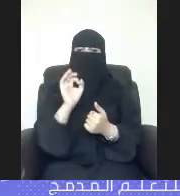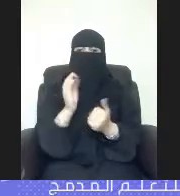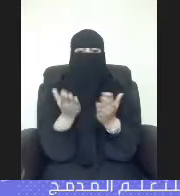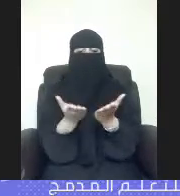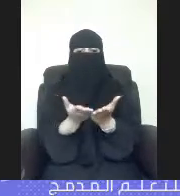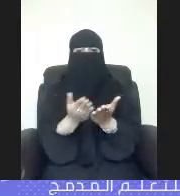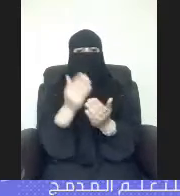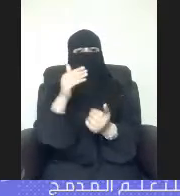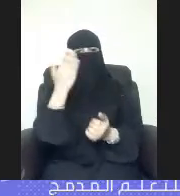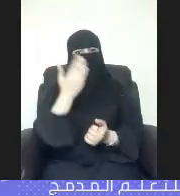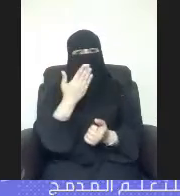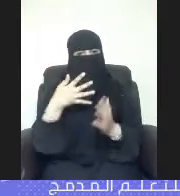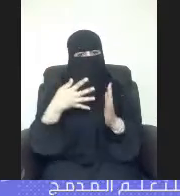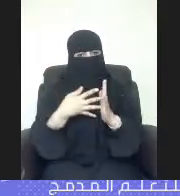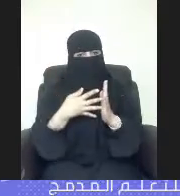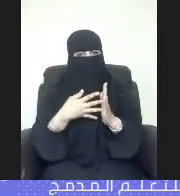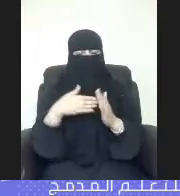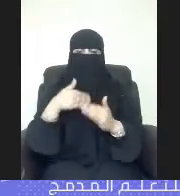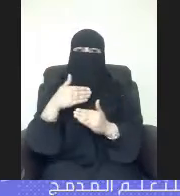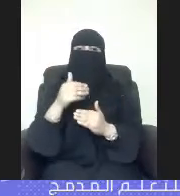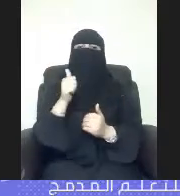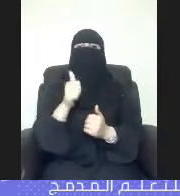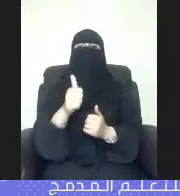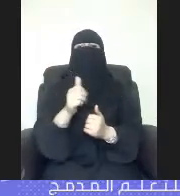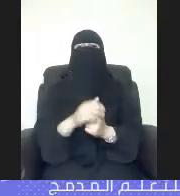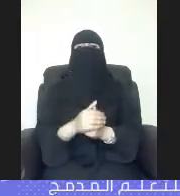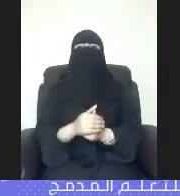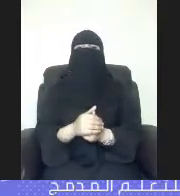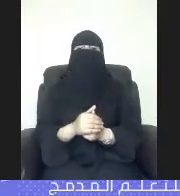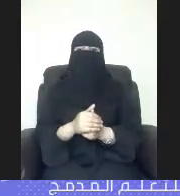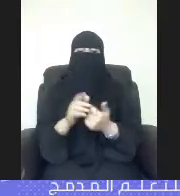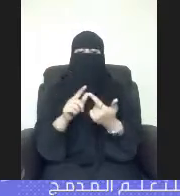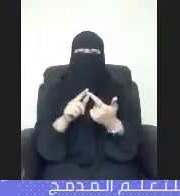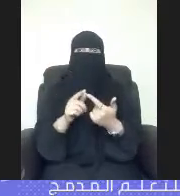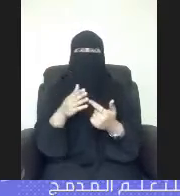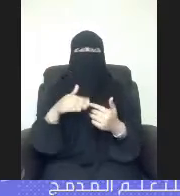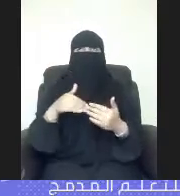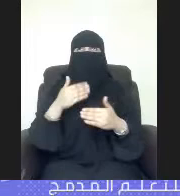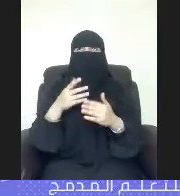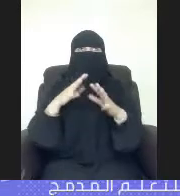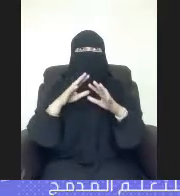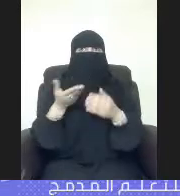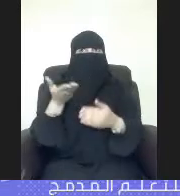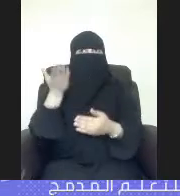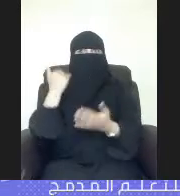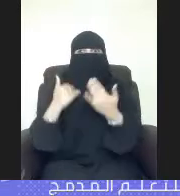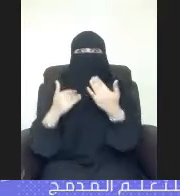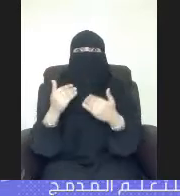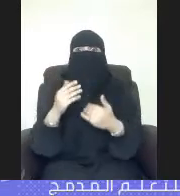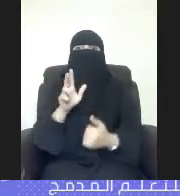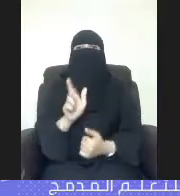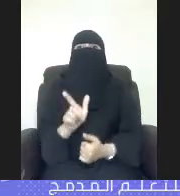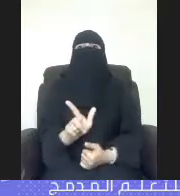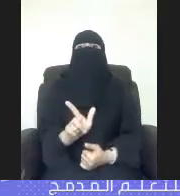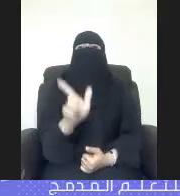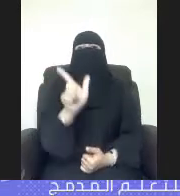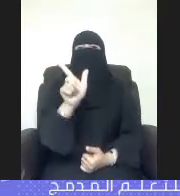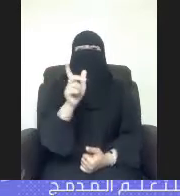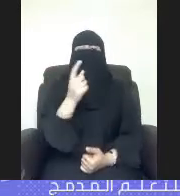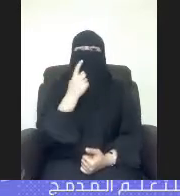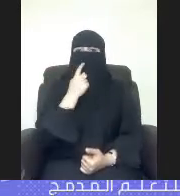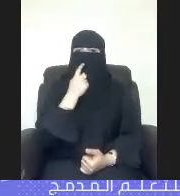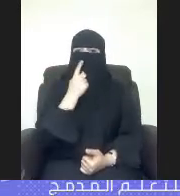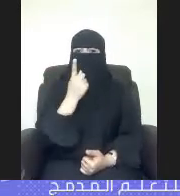ونحن بهذه المناسبة جامعة الملك خالد منذ أكثر من 7 سنوات اتجهت نحو